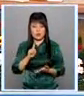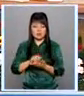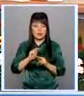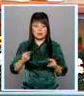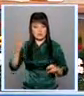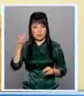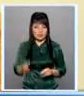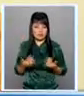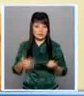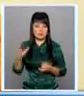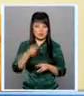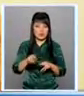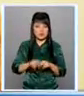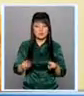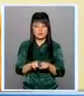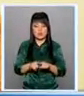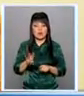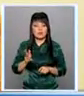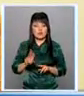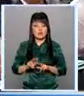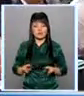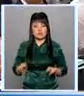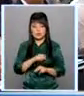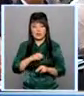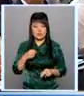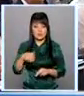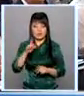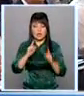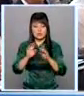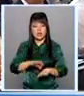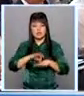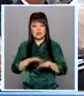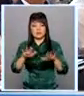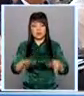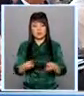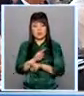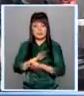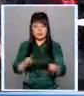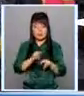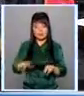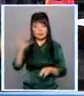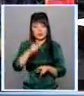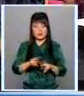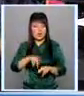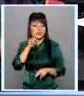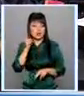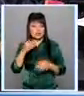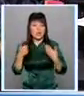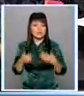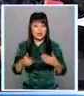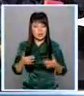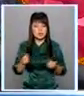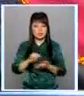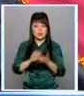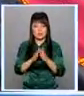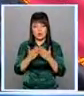және өзге тақырыптар бүгін Өскеменде өткен жиында талқыланды. Сондай-ақ кездесуде жас түлектерге дипломмен ауылға жобасының